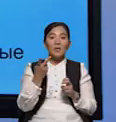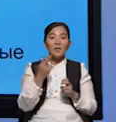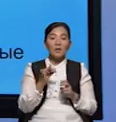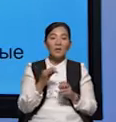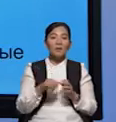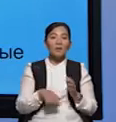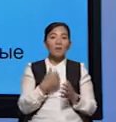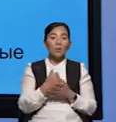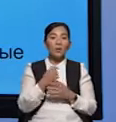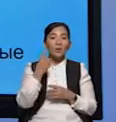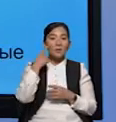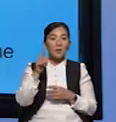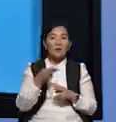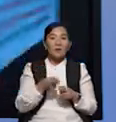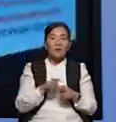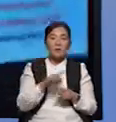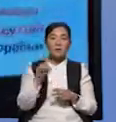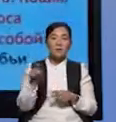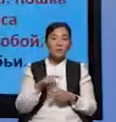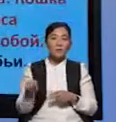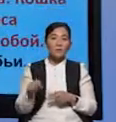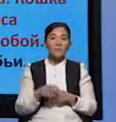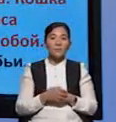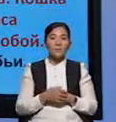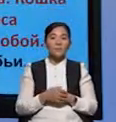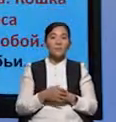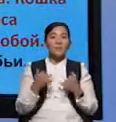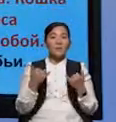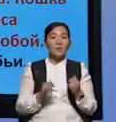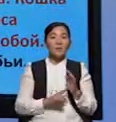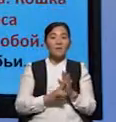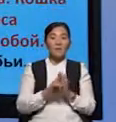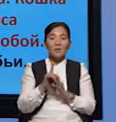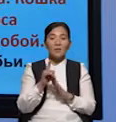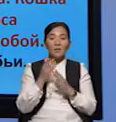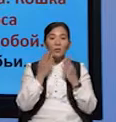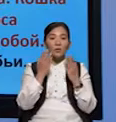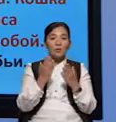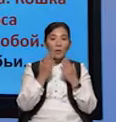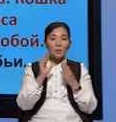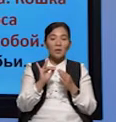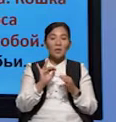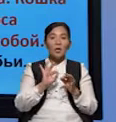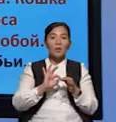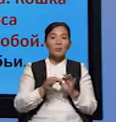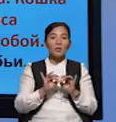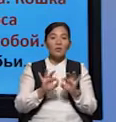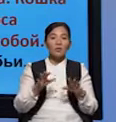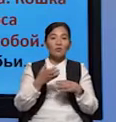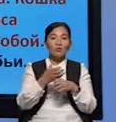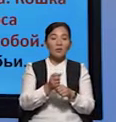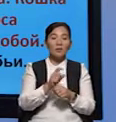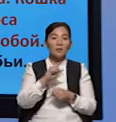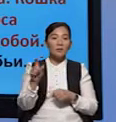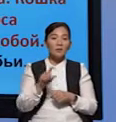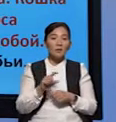и основную идею этого текста. А теперь давайте прочитаем и перескажем